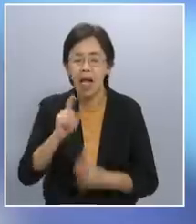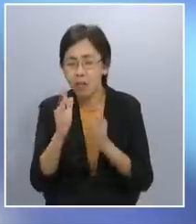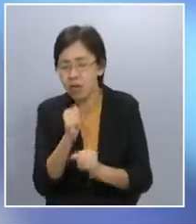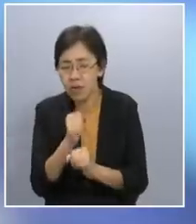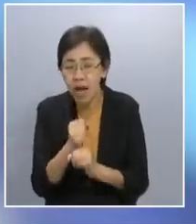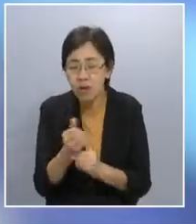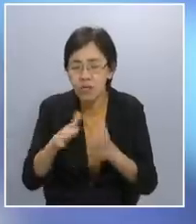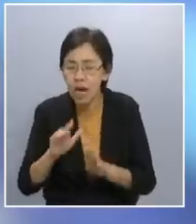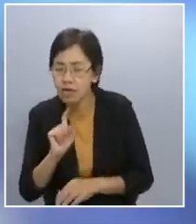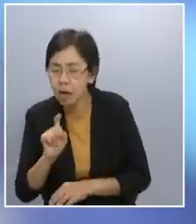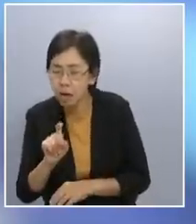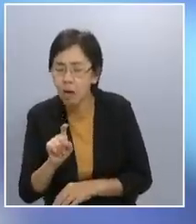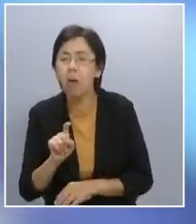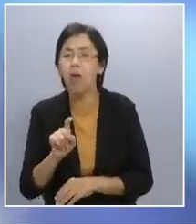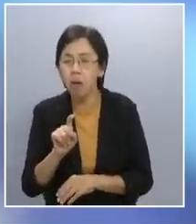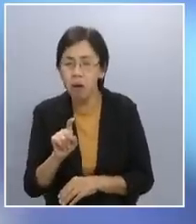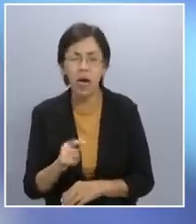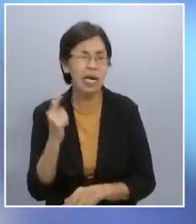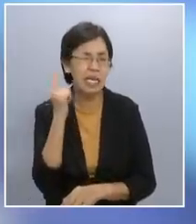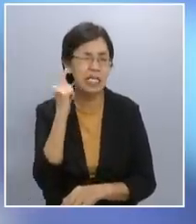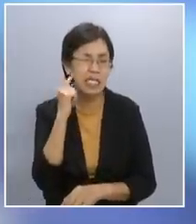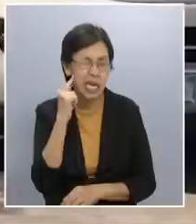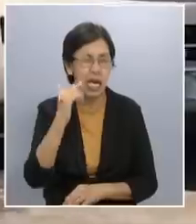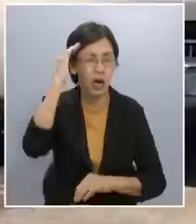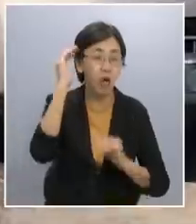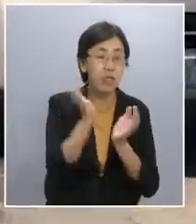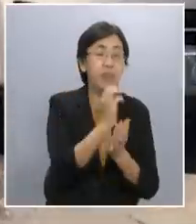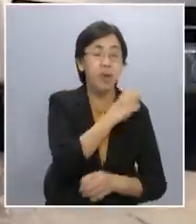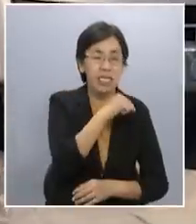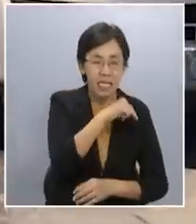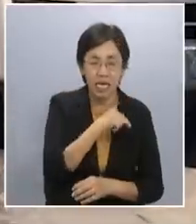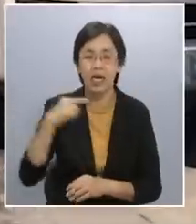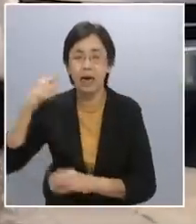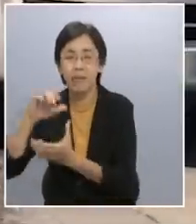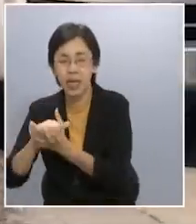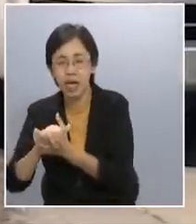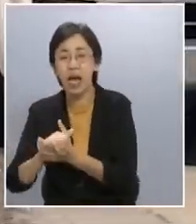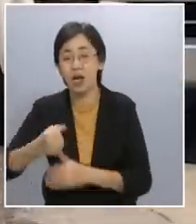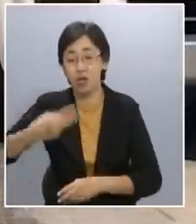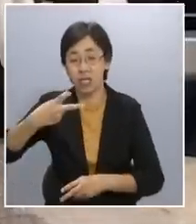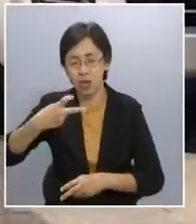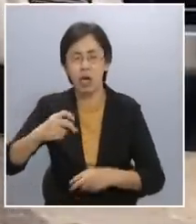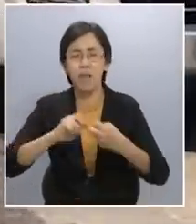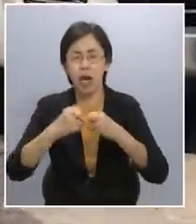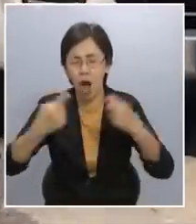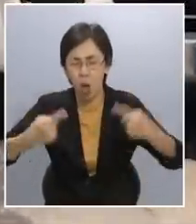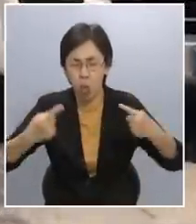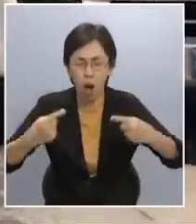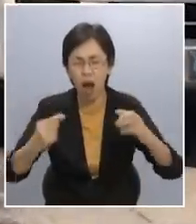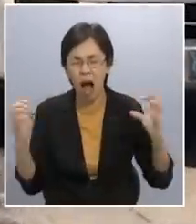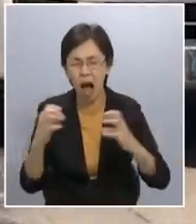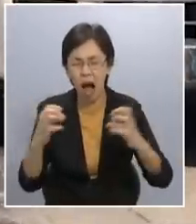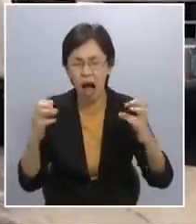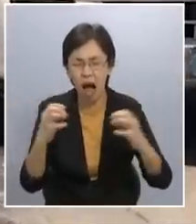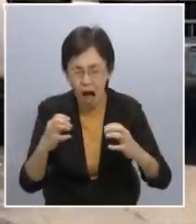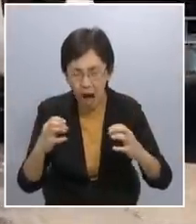อกว่าก่อนเกิดเหตุนะครับได้ยินเสียงพลตำรวจโทปัญญาเนี่ยทะเลาะกับภรรยาที่ชั้น2ของบ้านต่อมาครับได้ยินเสียงปืน